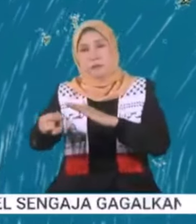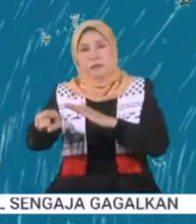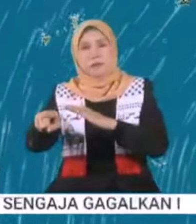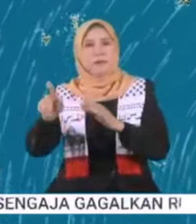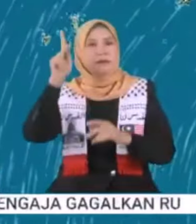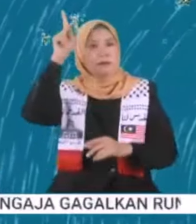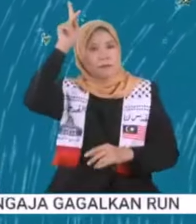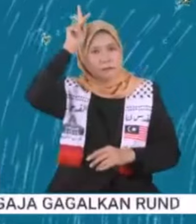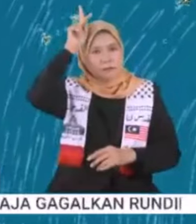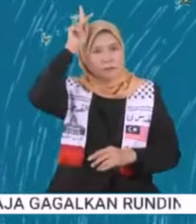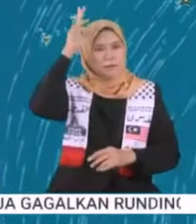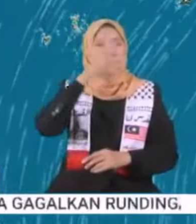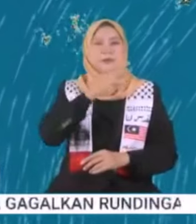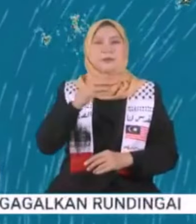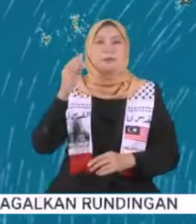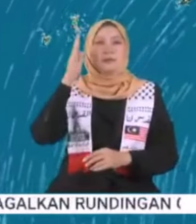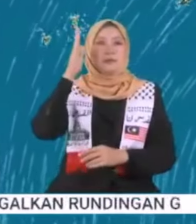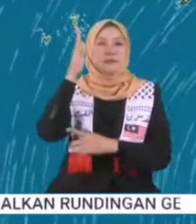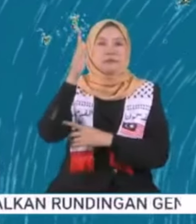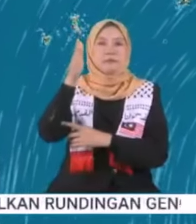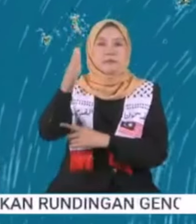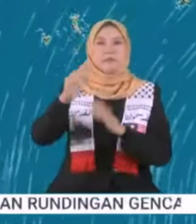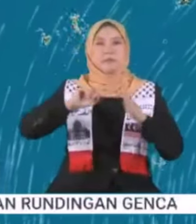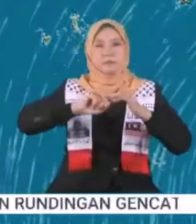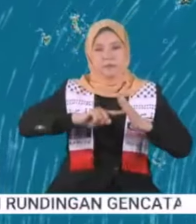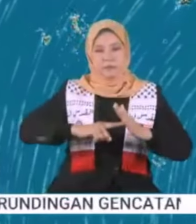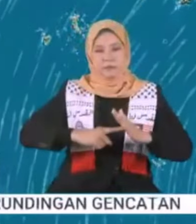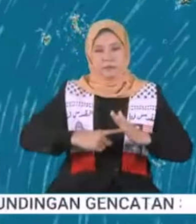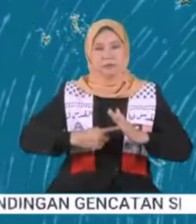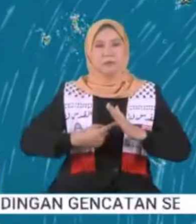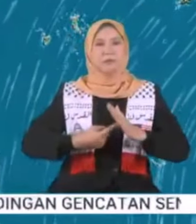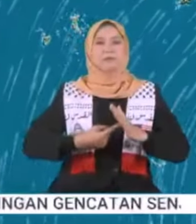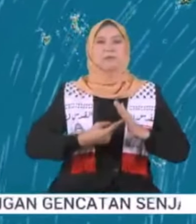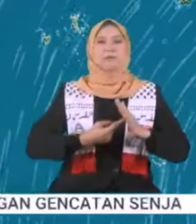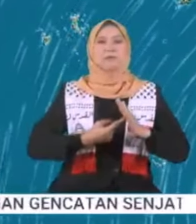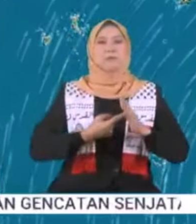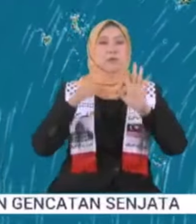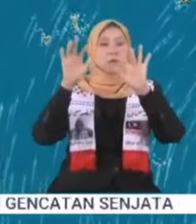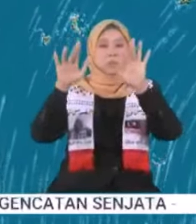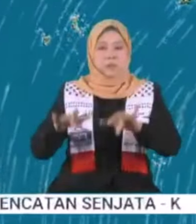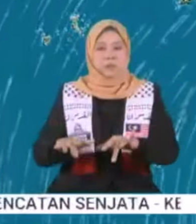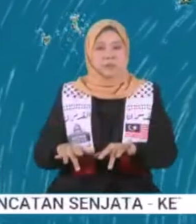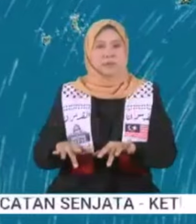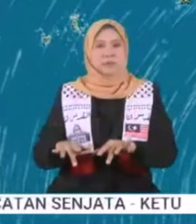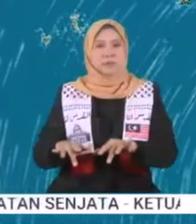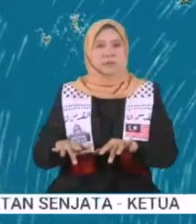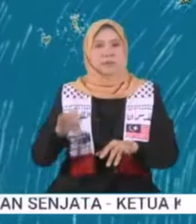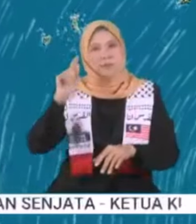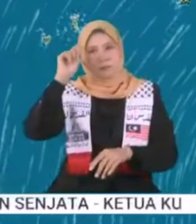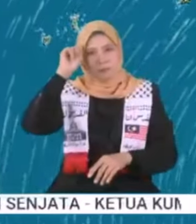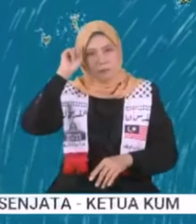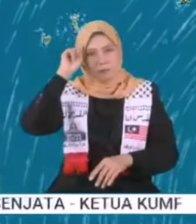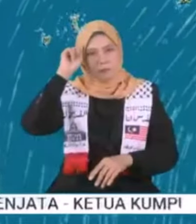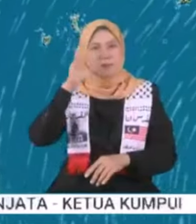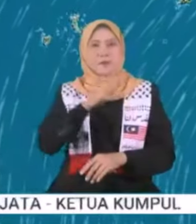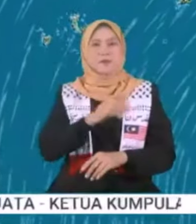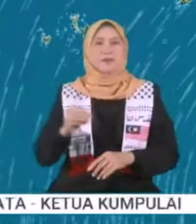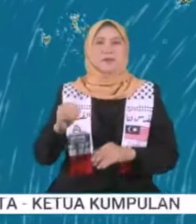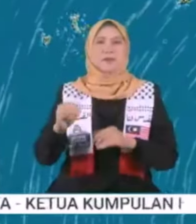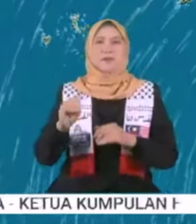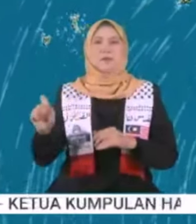negeri Kelantan dan juga dijangka akan mula masuk ke di sekitar negeri Terengganu dan juga